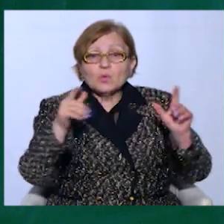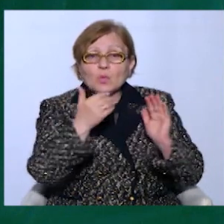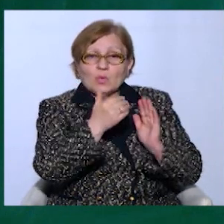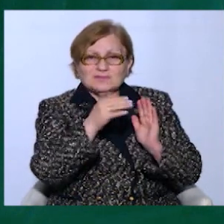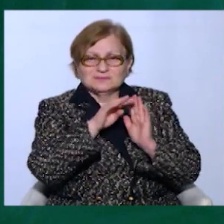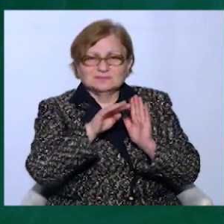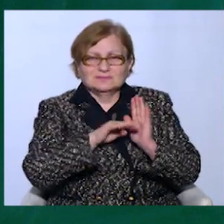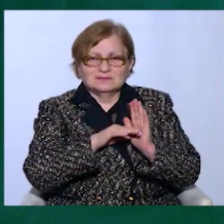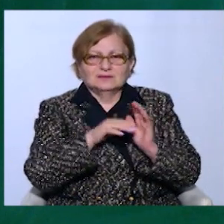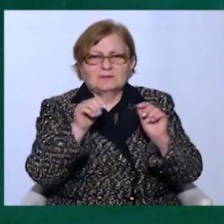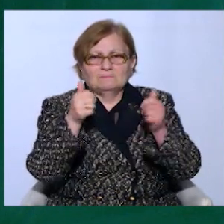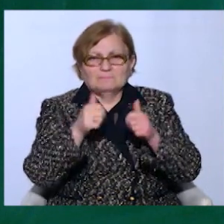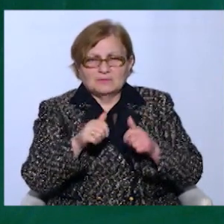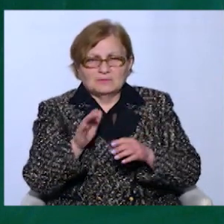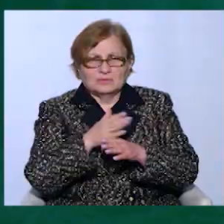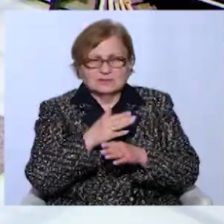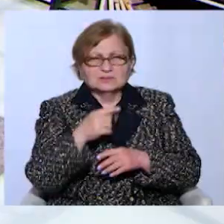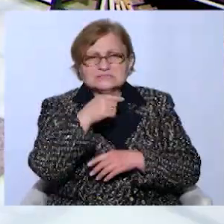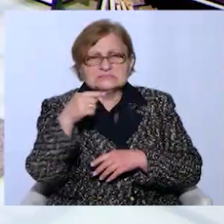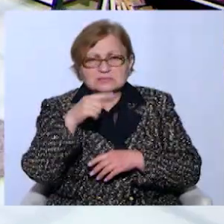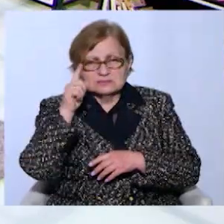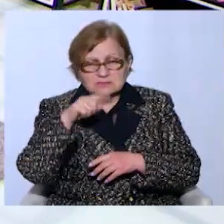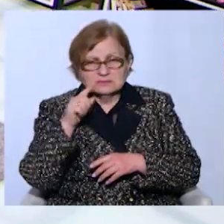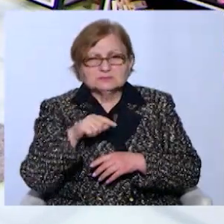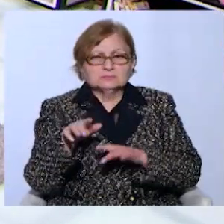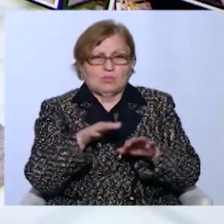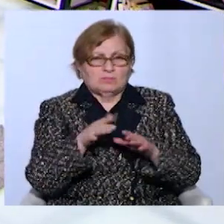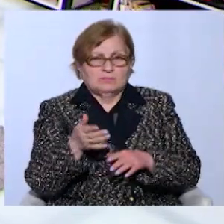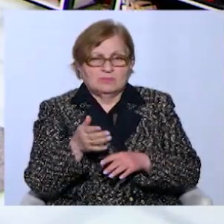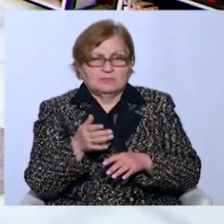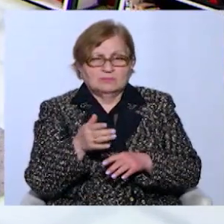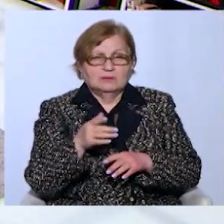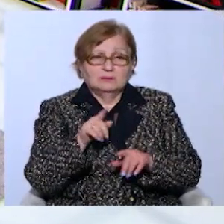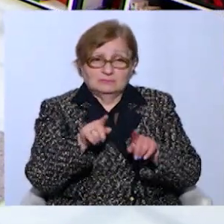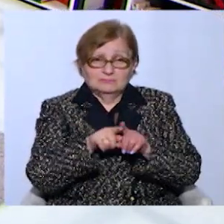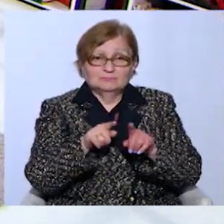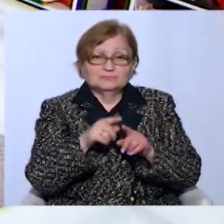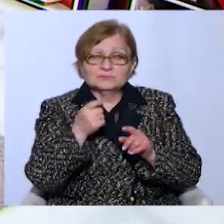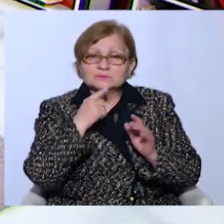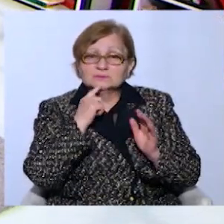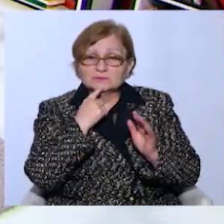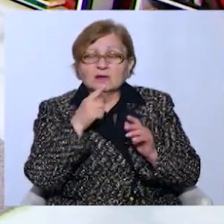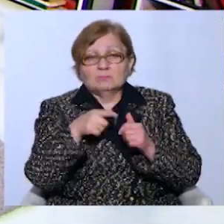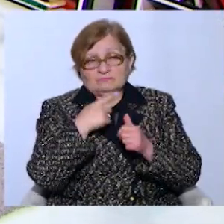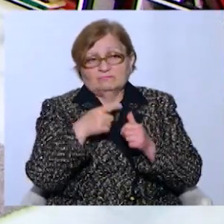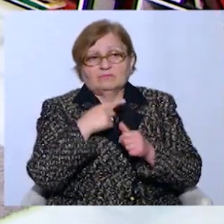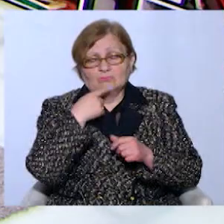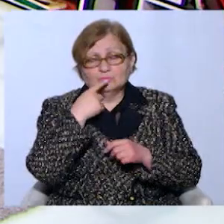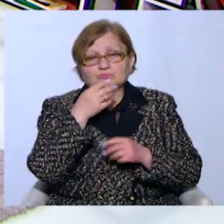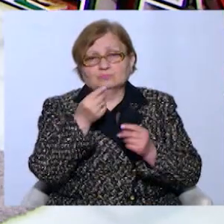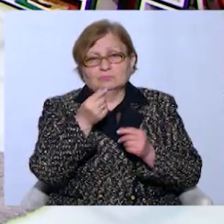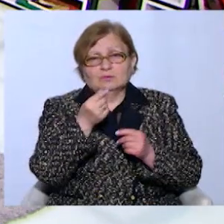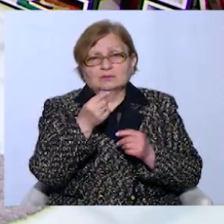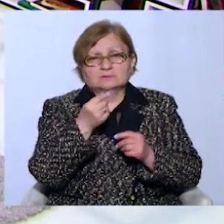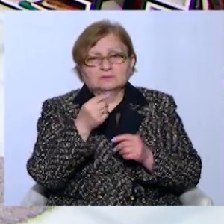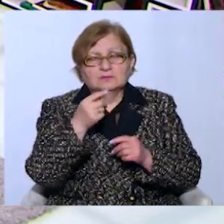ხობენ. ფიგურებს არჩევს ერთმანეთისაგან, წილადებზე იცის მოქმედება, შედარებით ამისაც ცოტა მეტი სირთულეებში და ამას ვამბობთ, რომ ამან მათემატიკა იცის. ასე